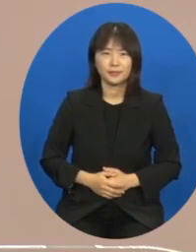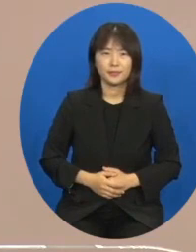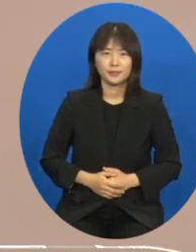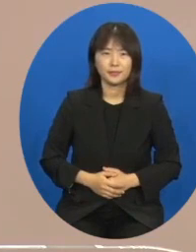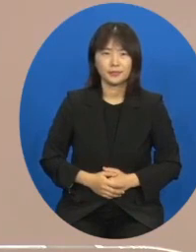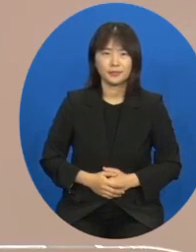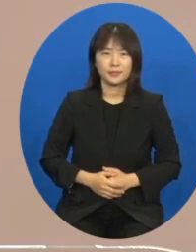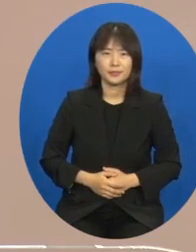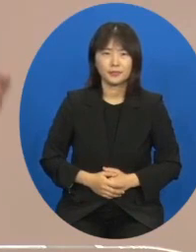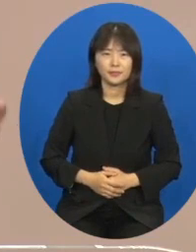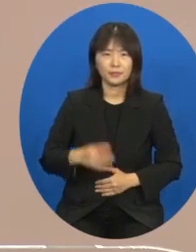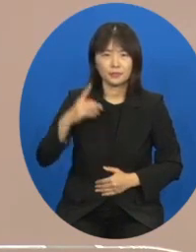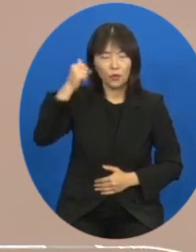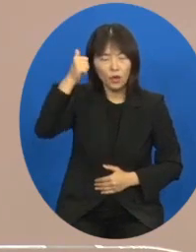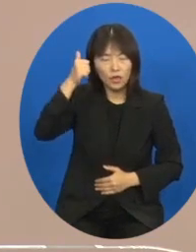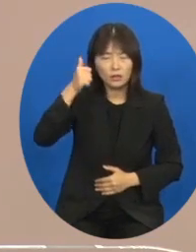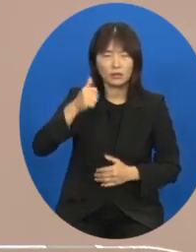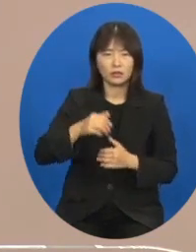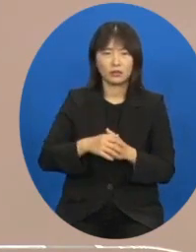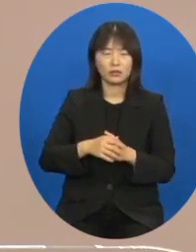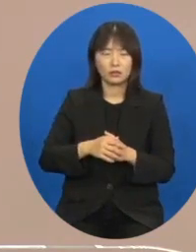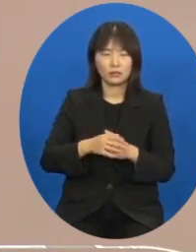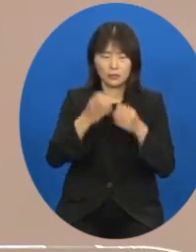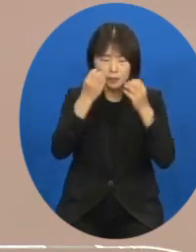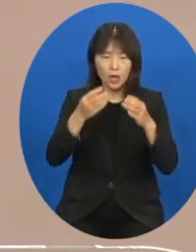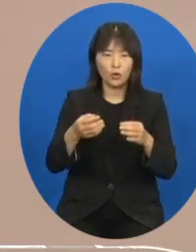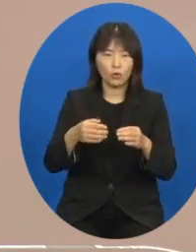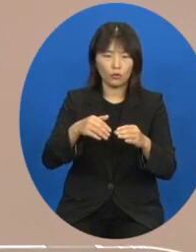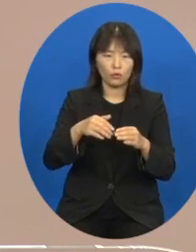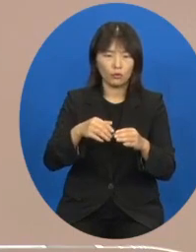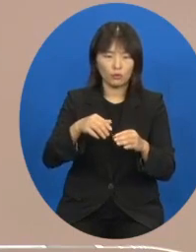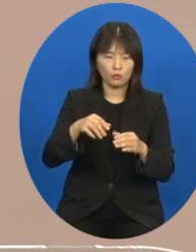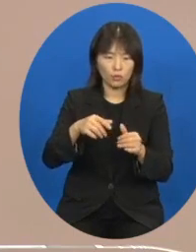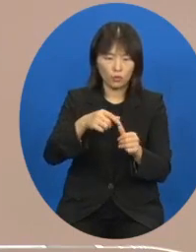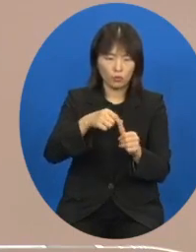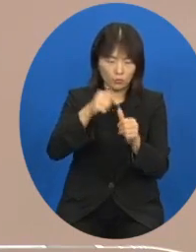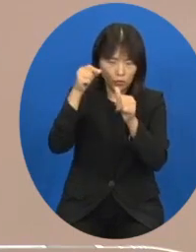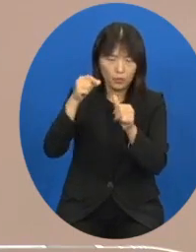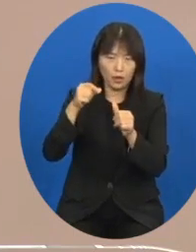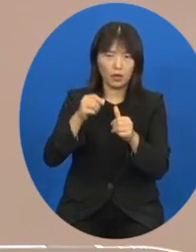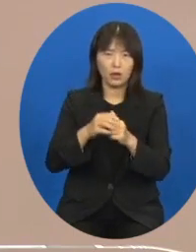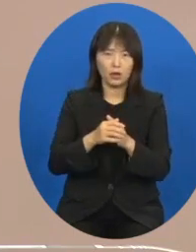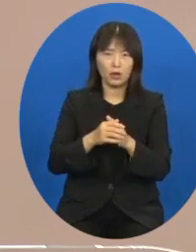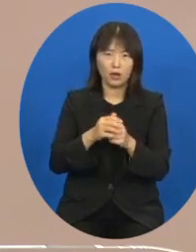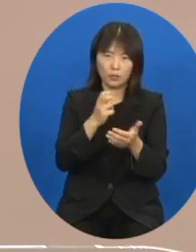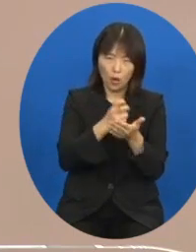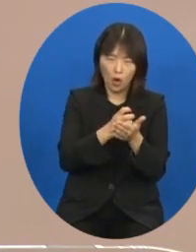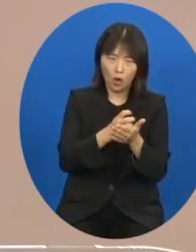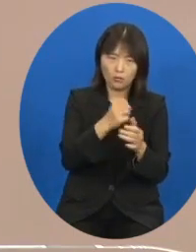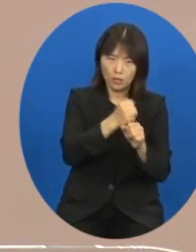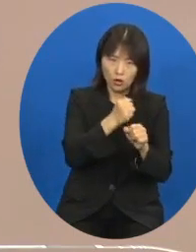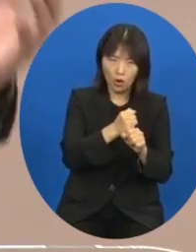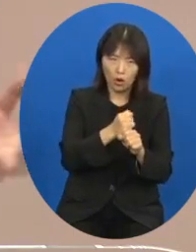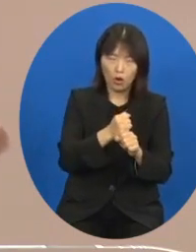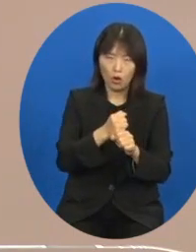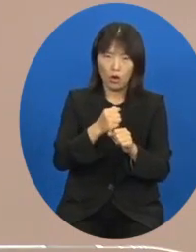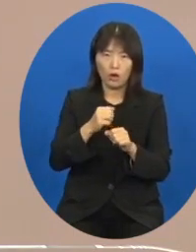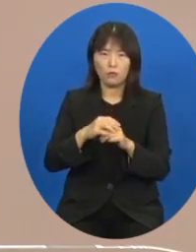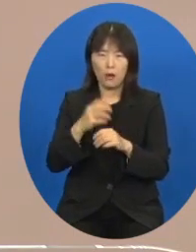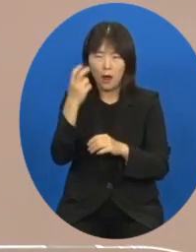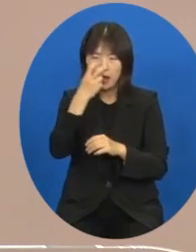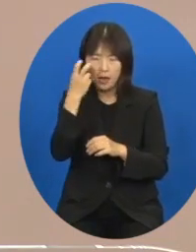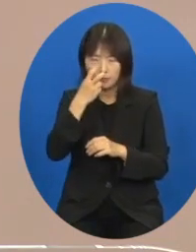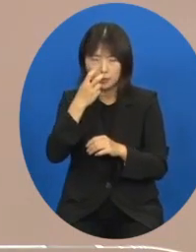무슨 목회자 신임 투표 제도를 만들고 교회 규정을 엄격하게 만들고 어떤 감시